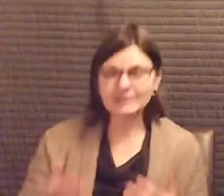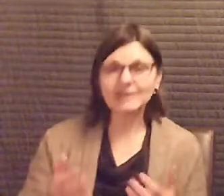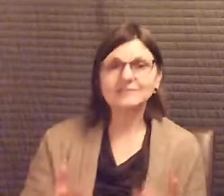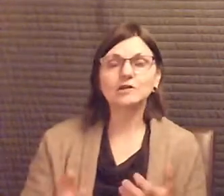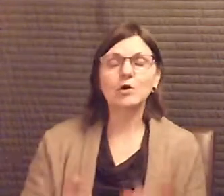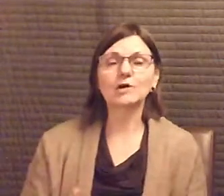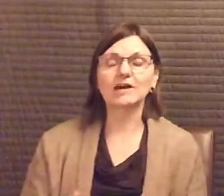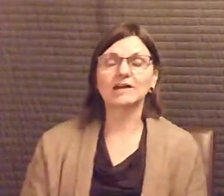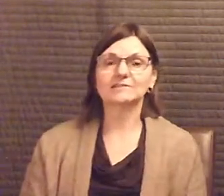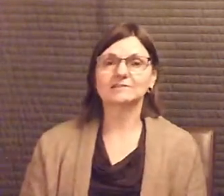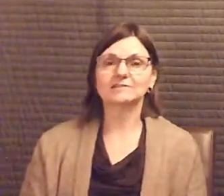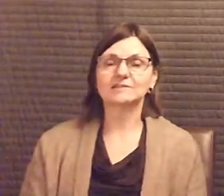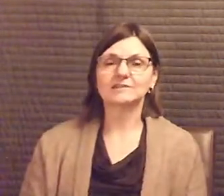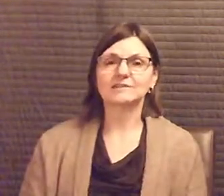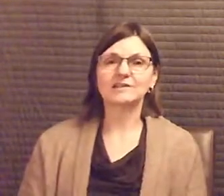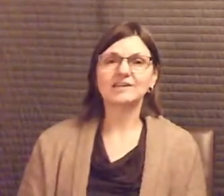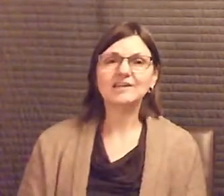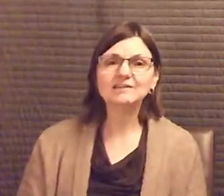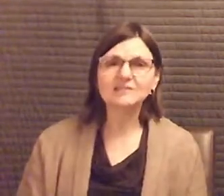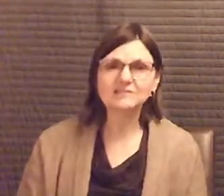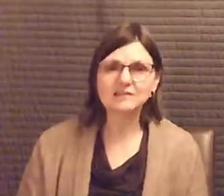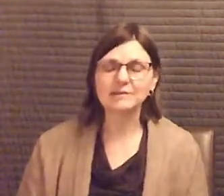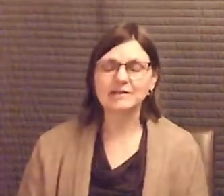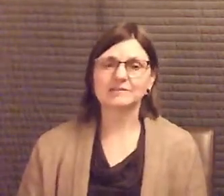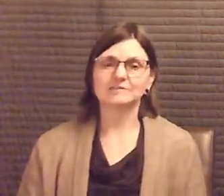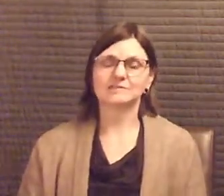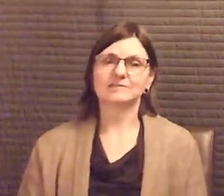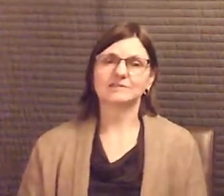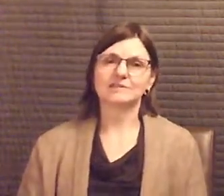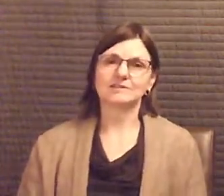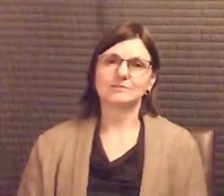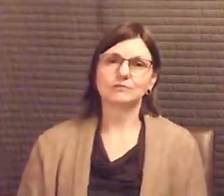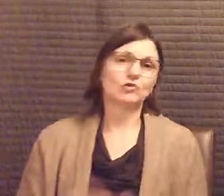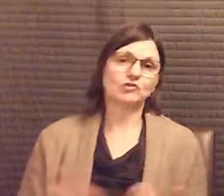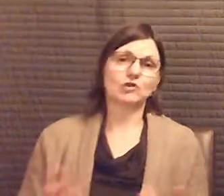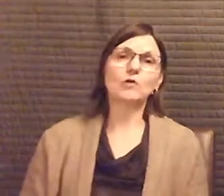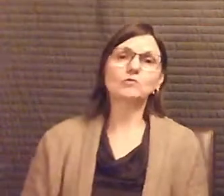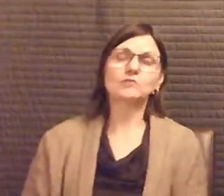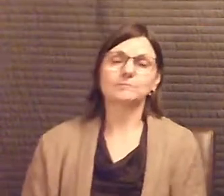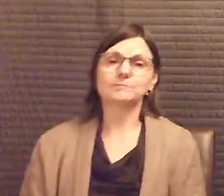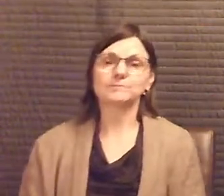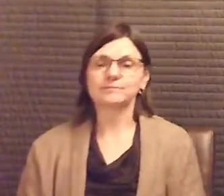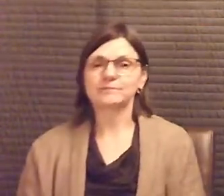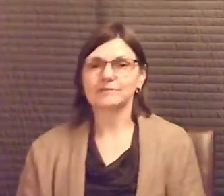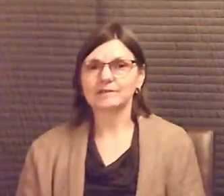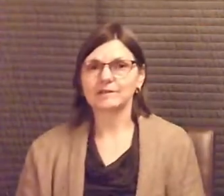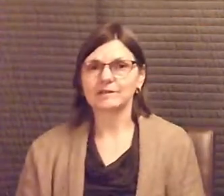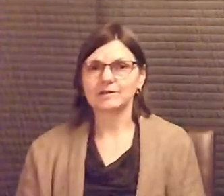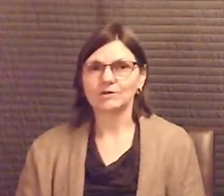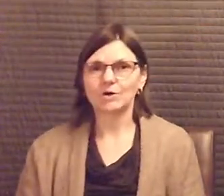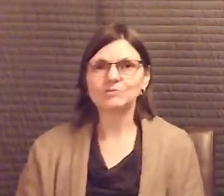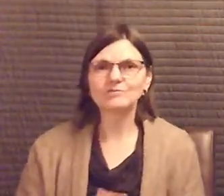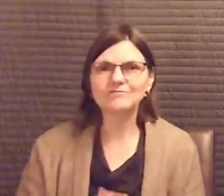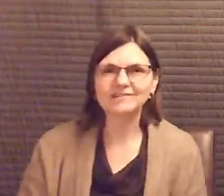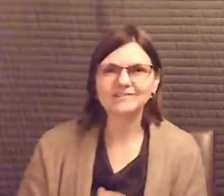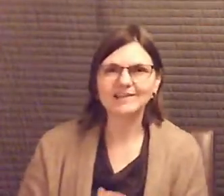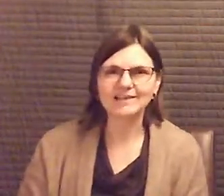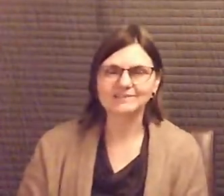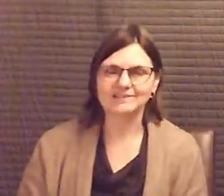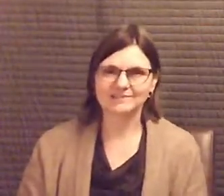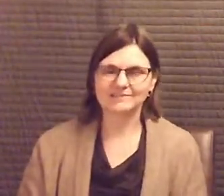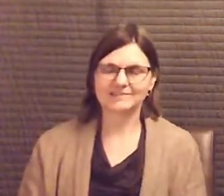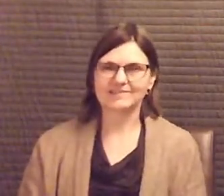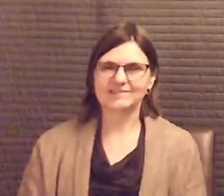hij naar de synagoge ring every sappen die dit is al hadden huis is gas de roze gewoonte door iedere om de wet te